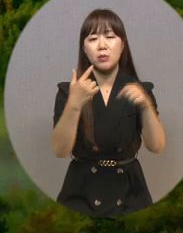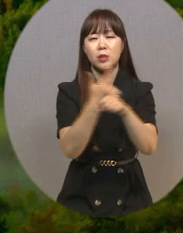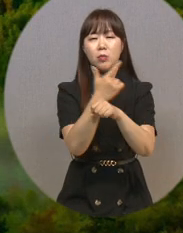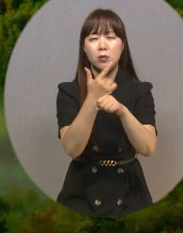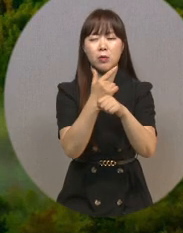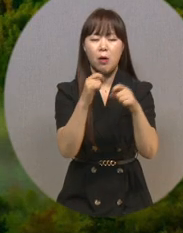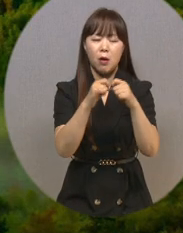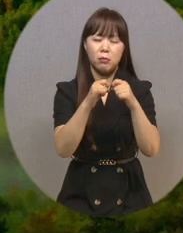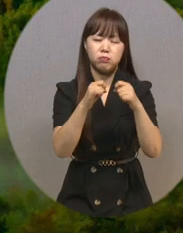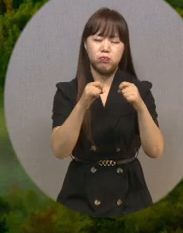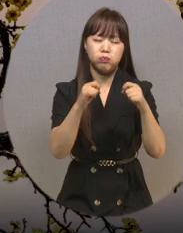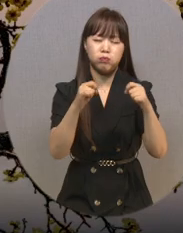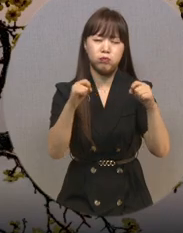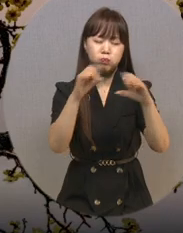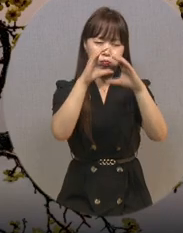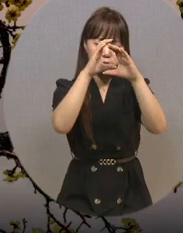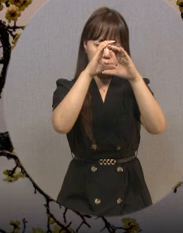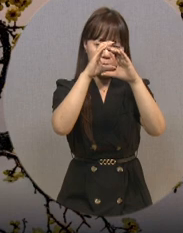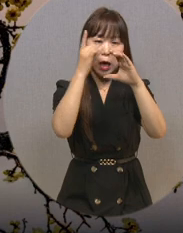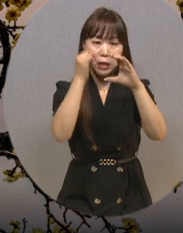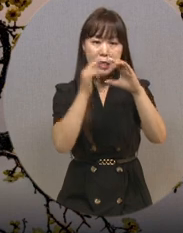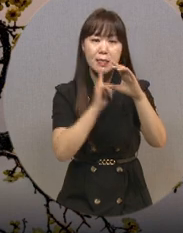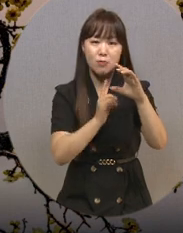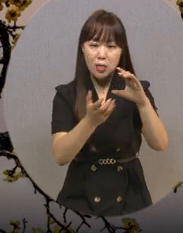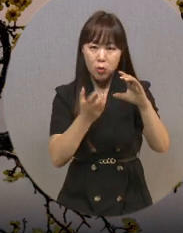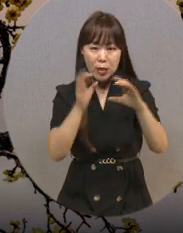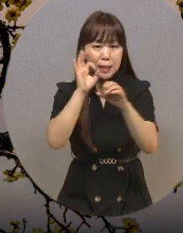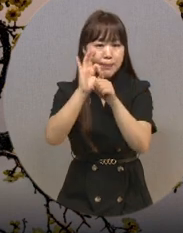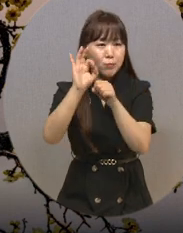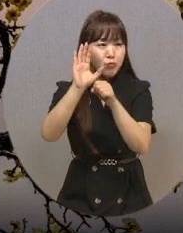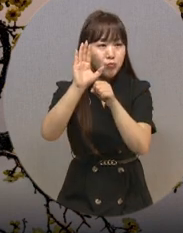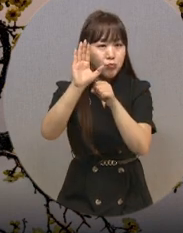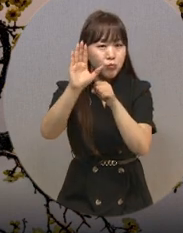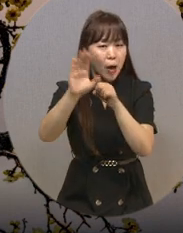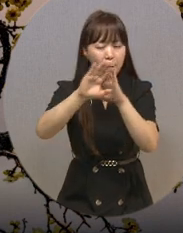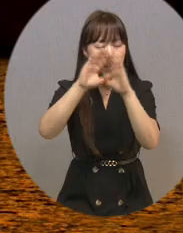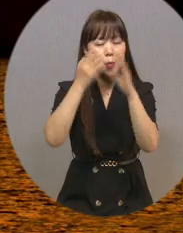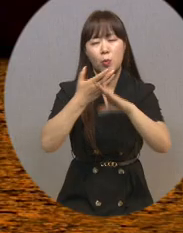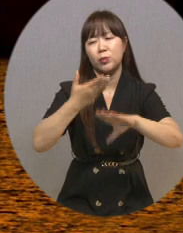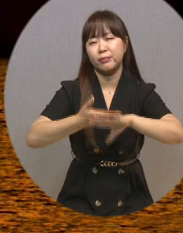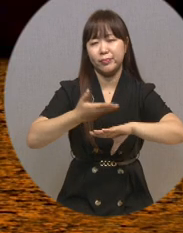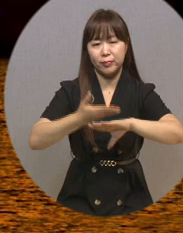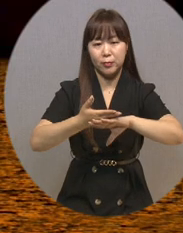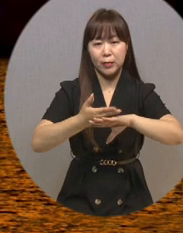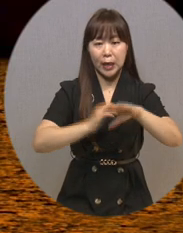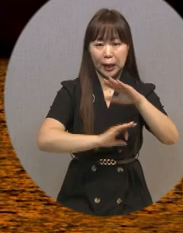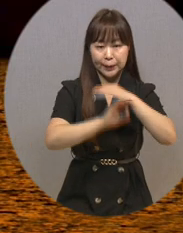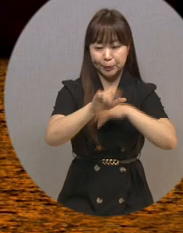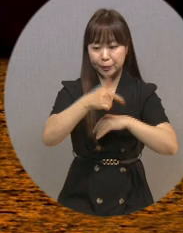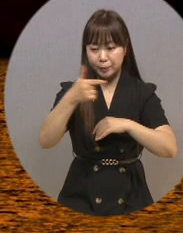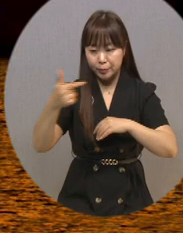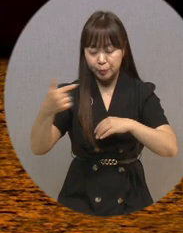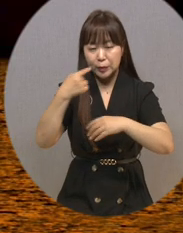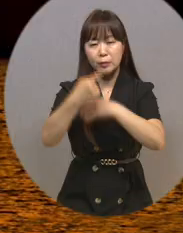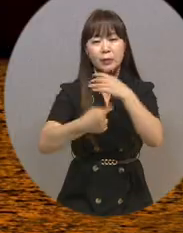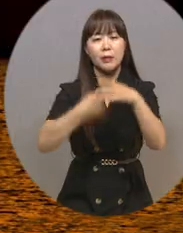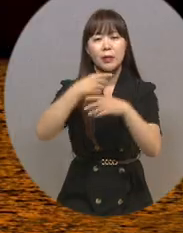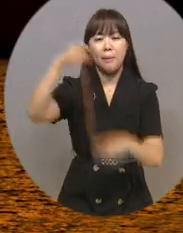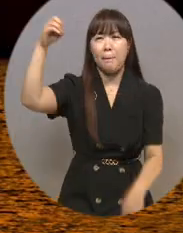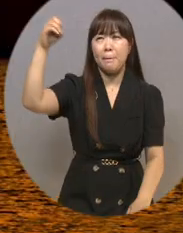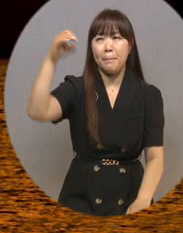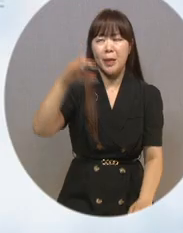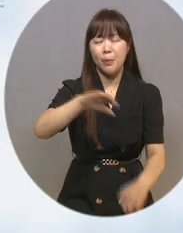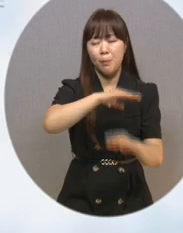노출의 기다림, 1분 전과 10년 전의 시간이 모두 다르고 아침과 저녁, 계절의